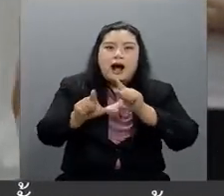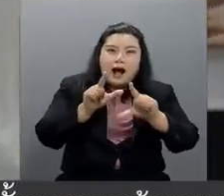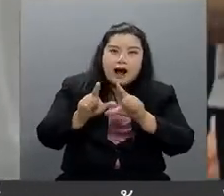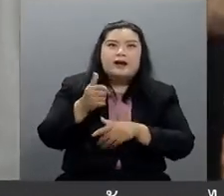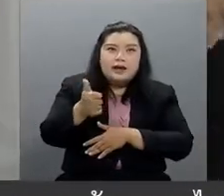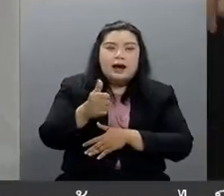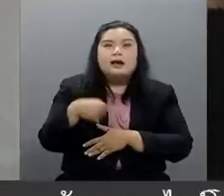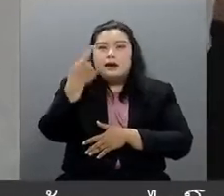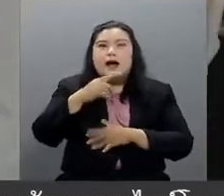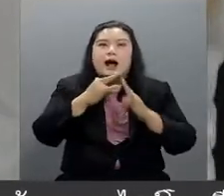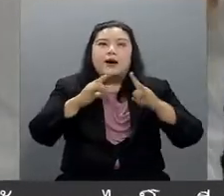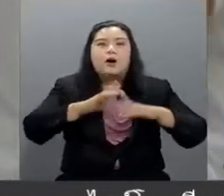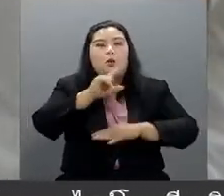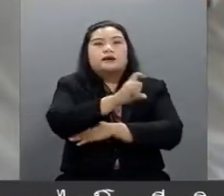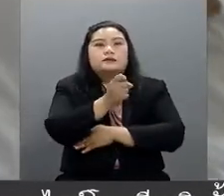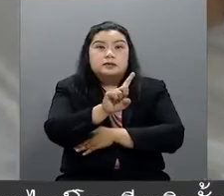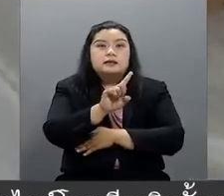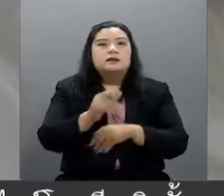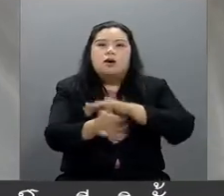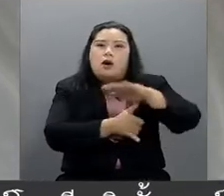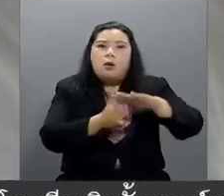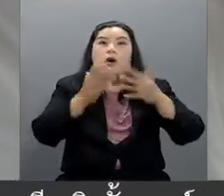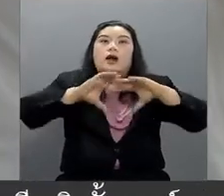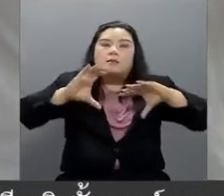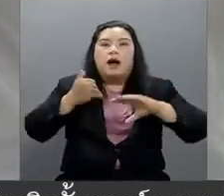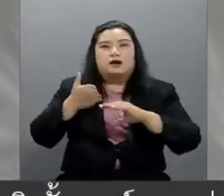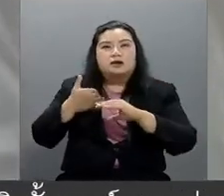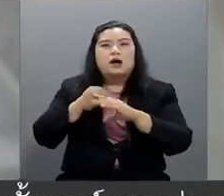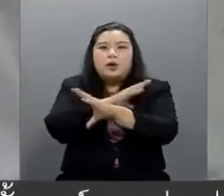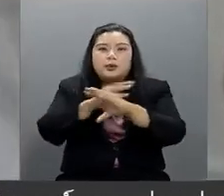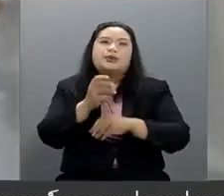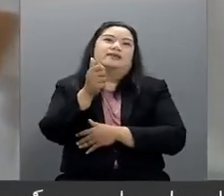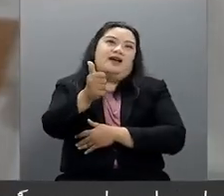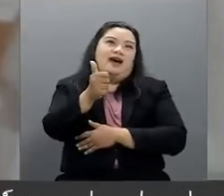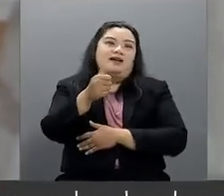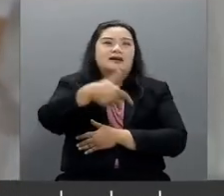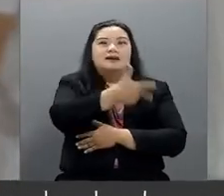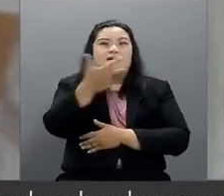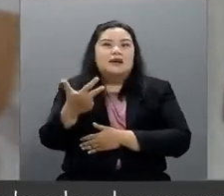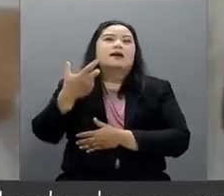ควอรันทีนทั่วประเทศด้วยวันนิตาวิมลเกตไทย PBS รายงาน